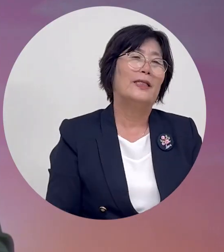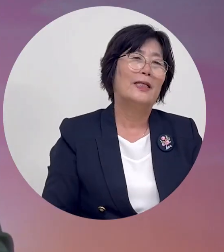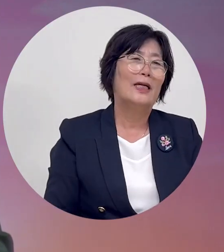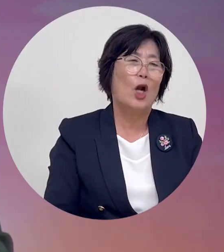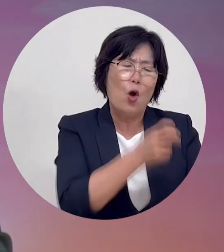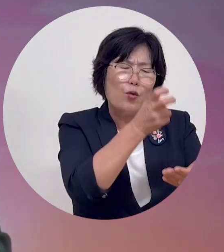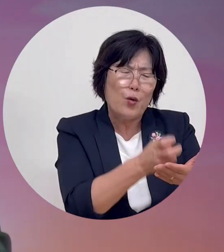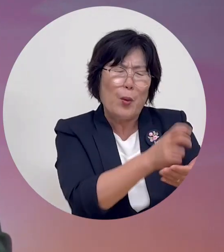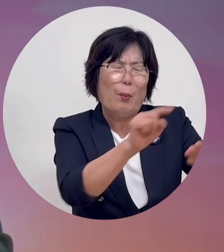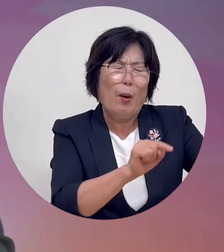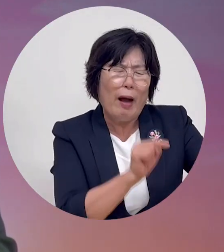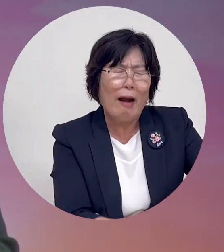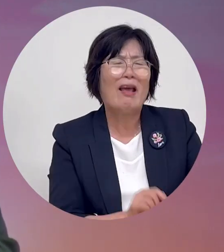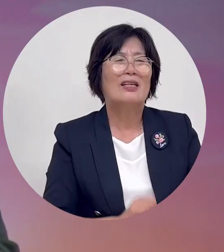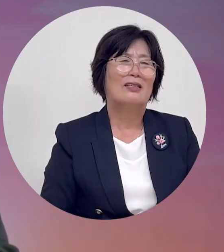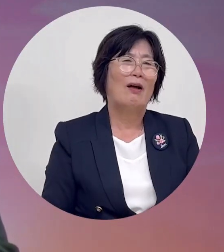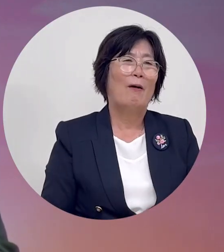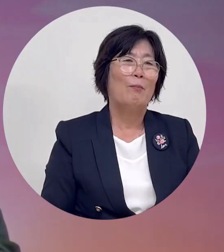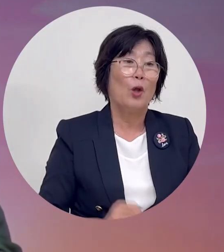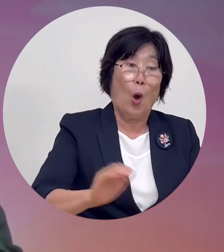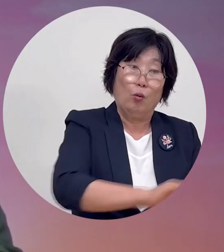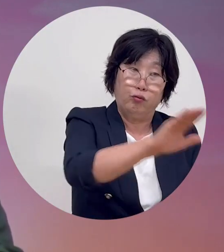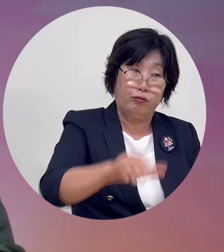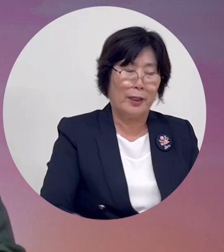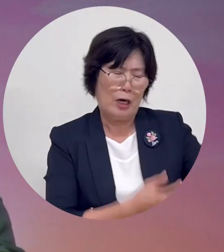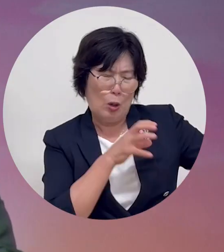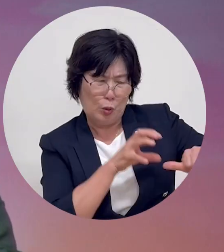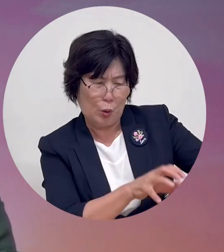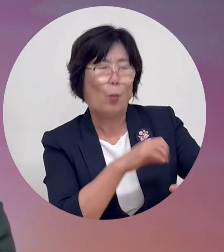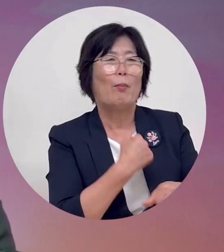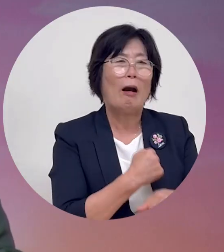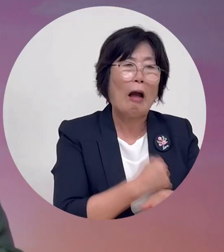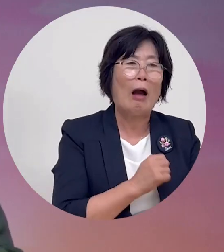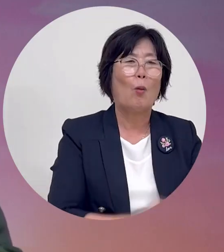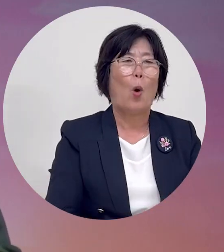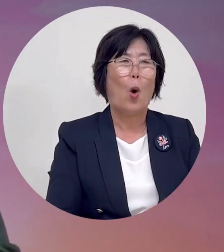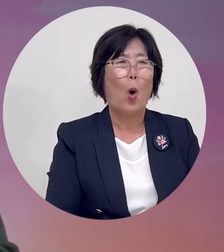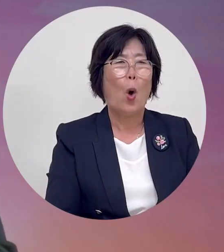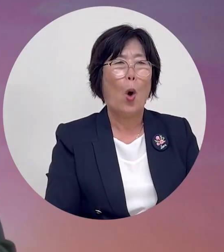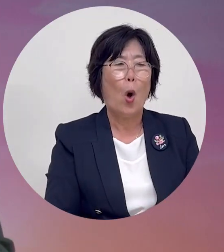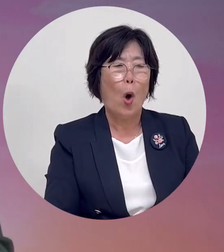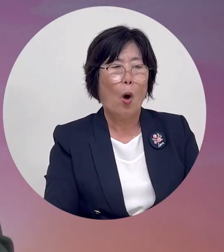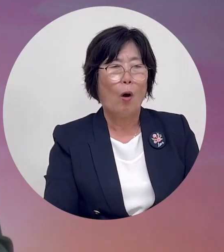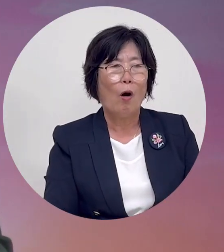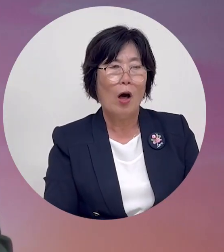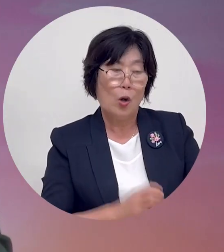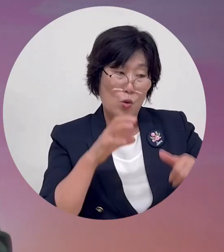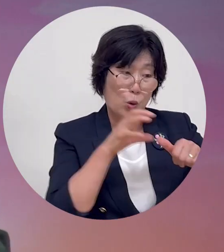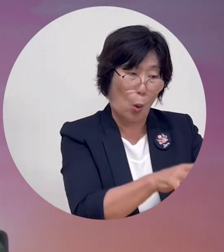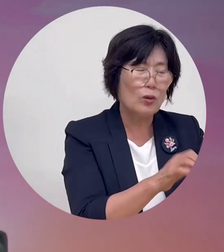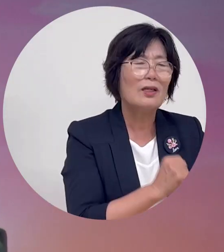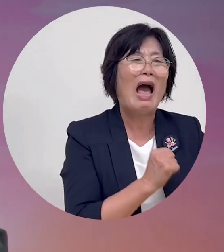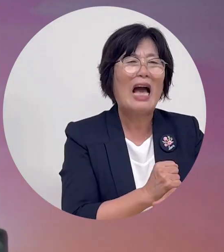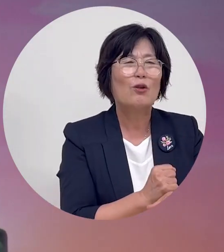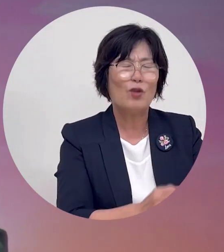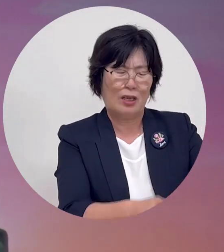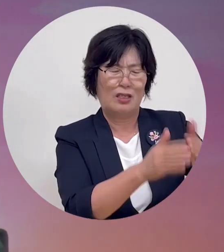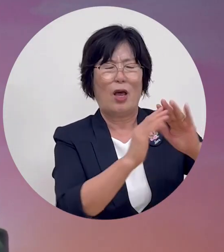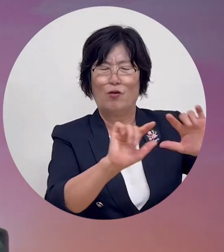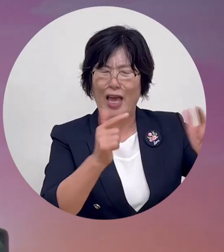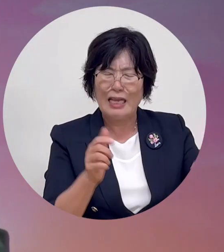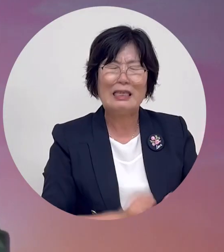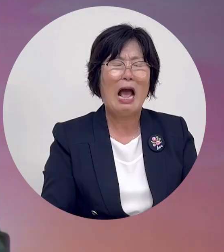율법 안에서 우리를 속박하고 통제하려고 이 교회를 세운 게 아니라 우리 예수님